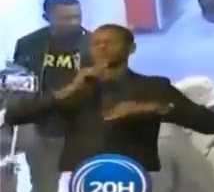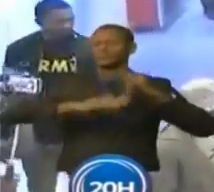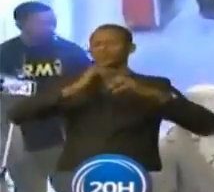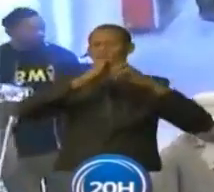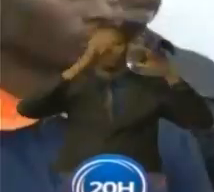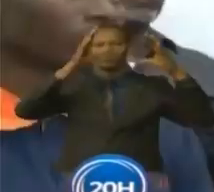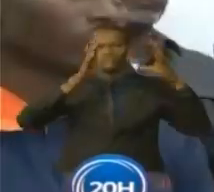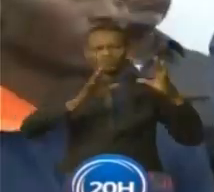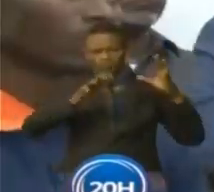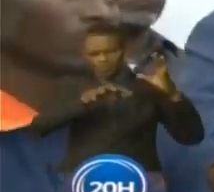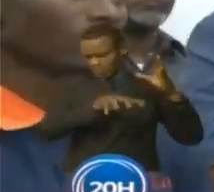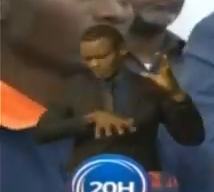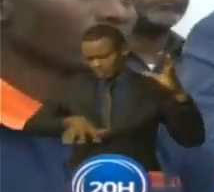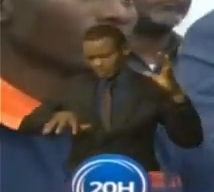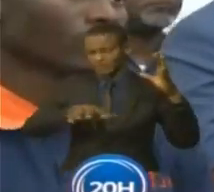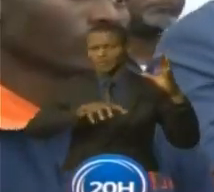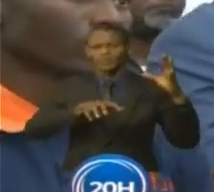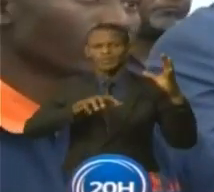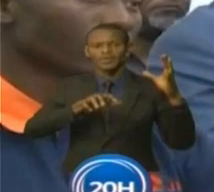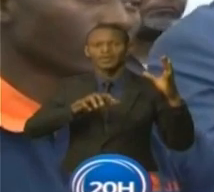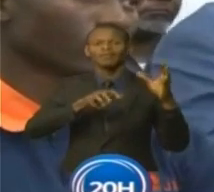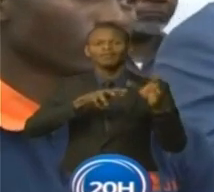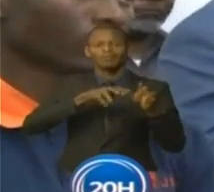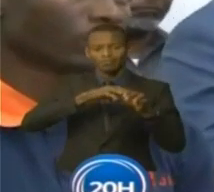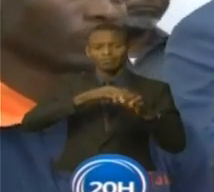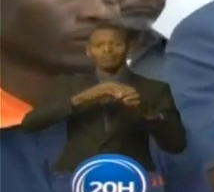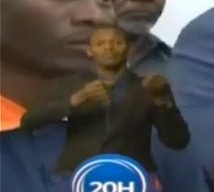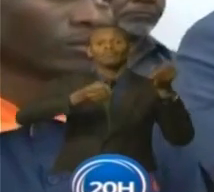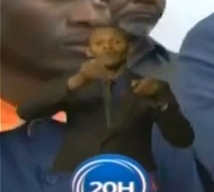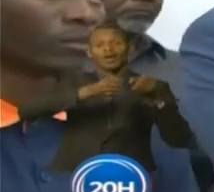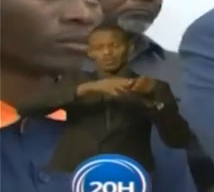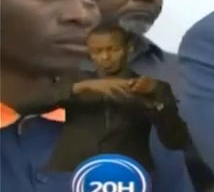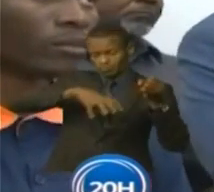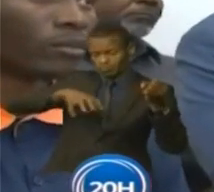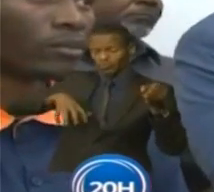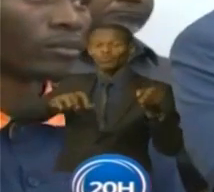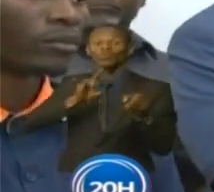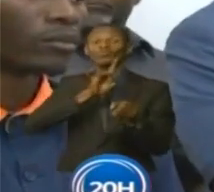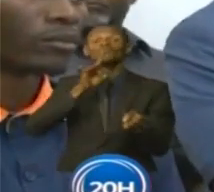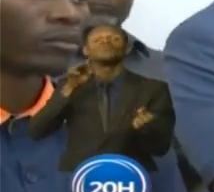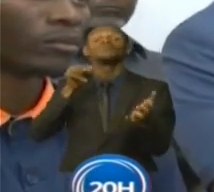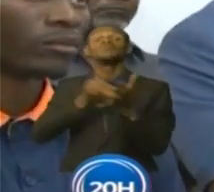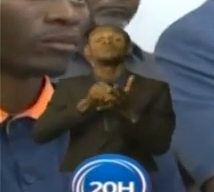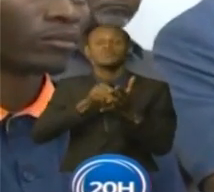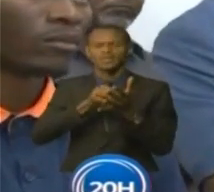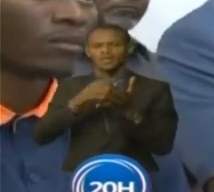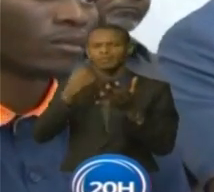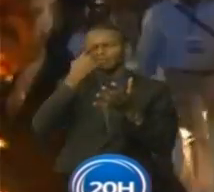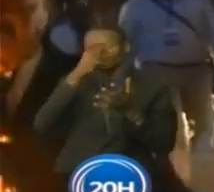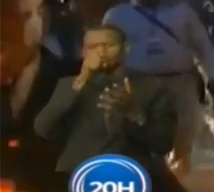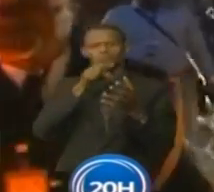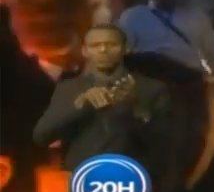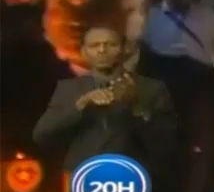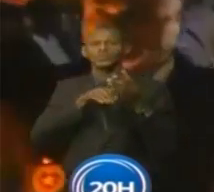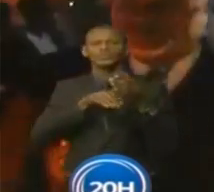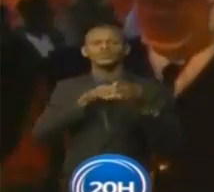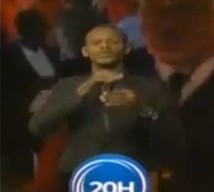des parkings d'une capacité de 8000 tracts pour le trafic transfrontalier à l'importation comme à